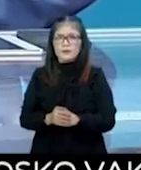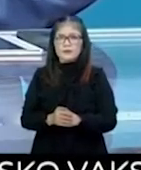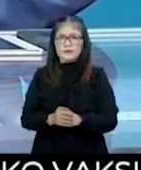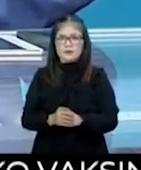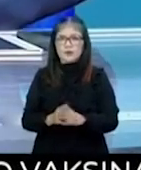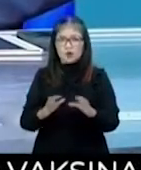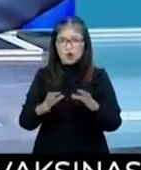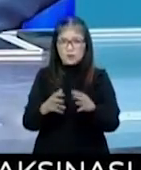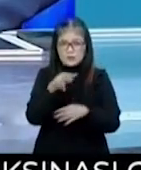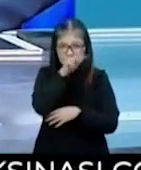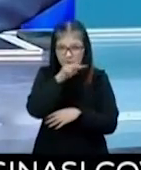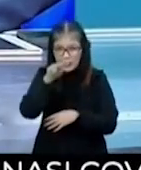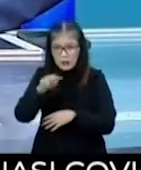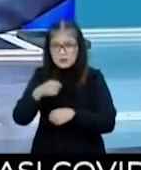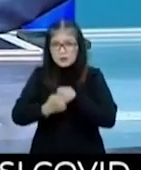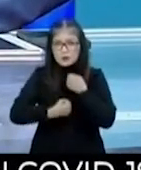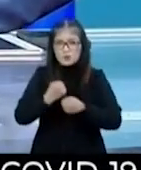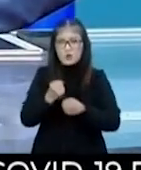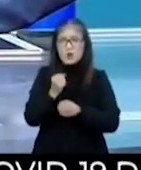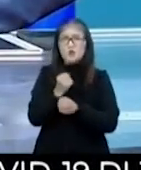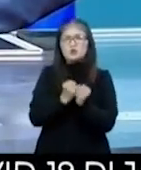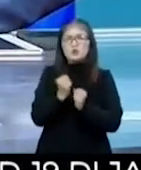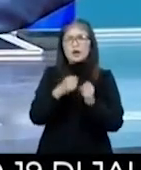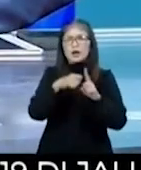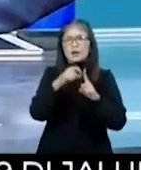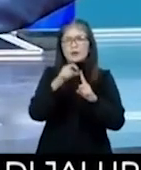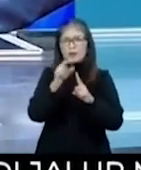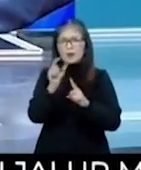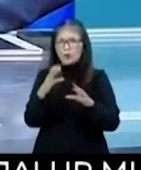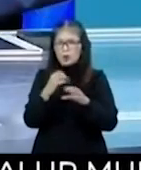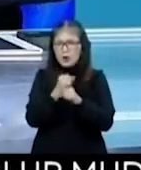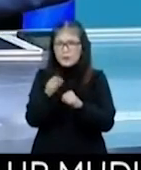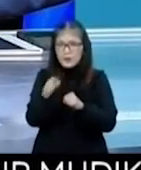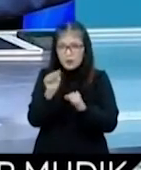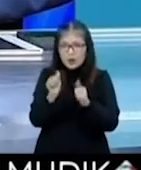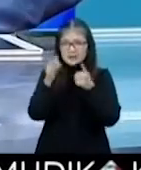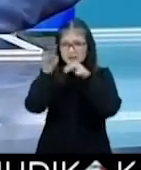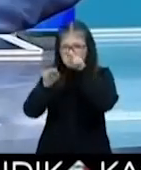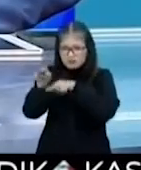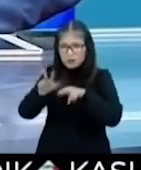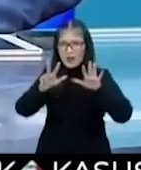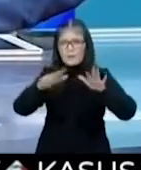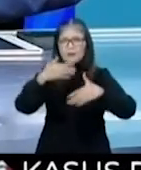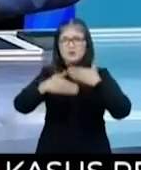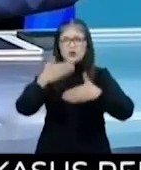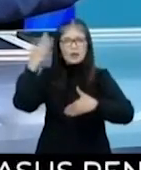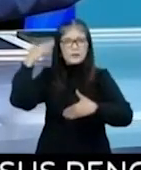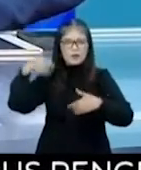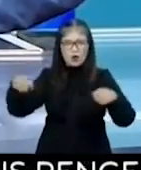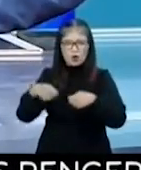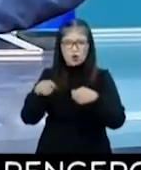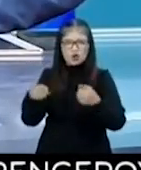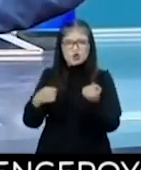Komisi Pengawas Persaingan Usaha KPPU mengungkapkan berdasarkan hasil penyelidikan, 8 perusahaan minyak goreng diduga